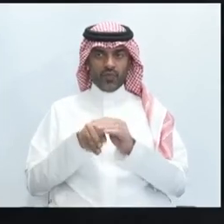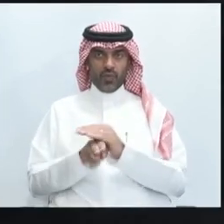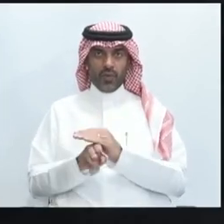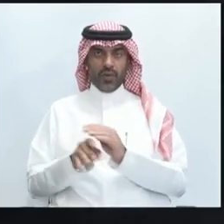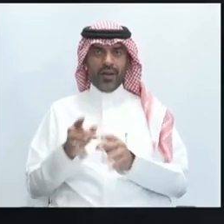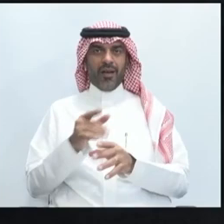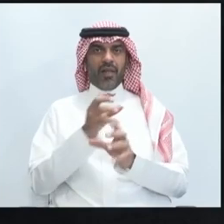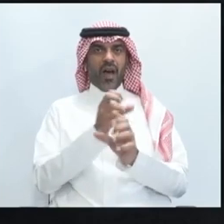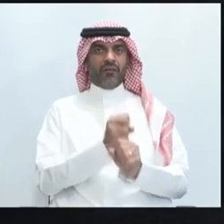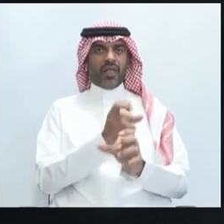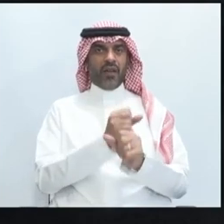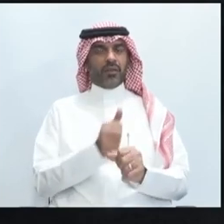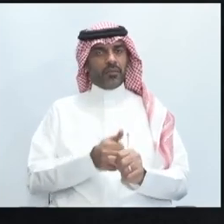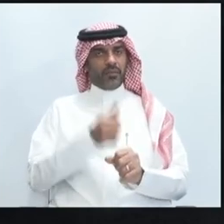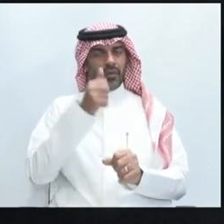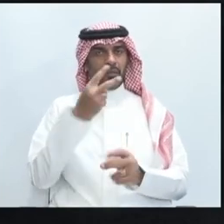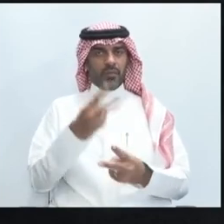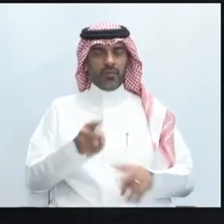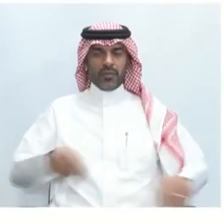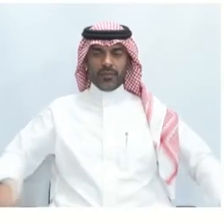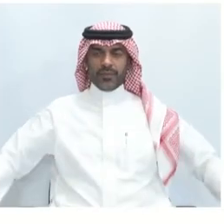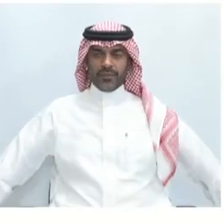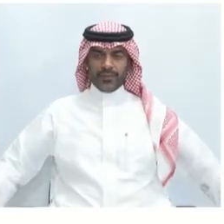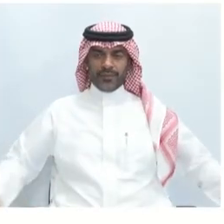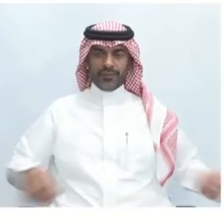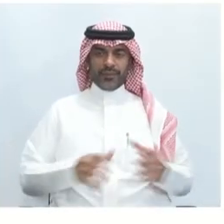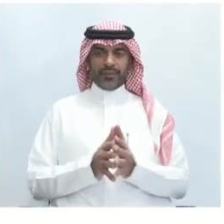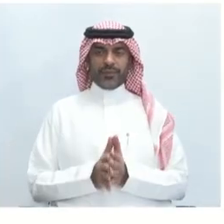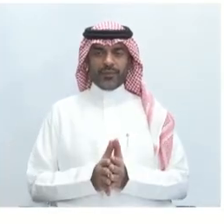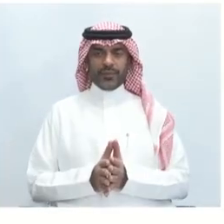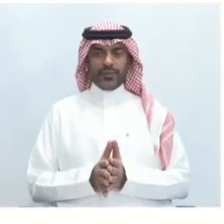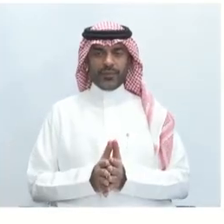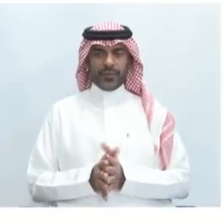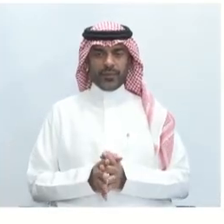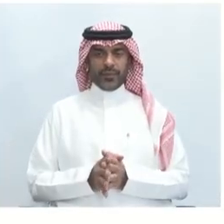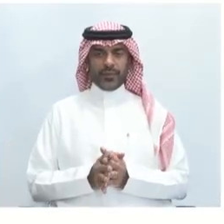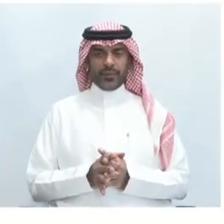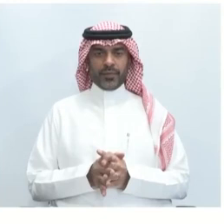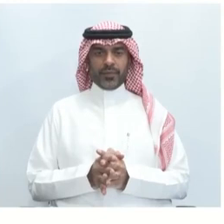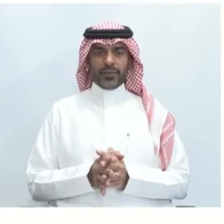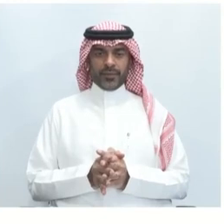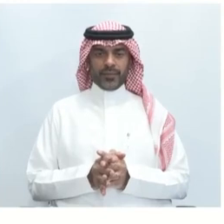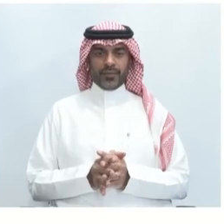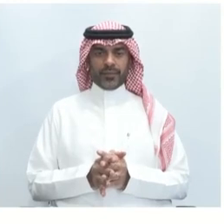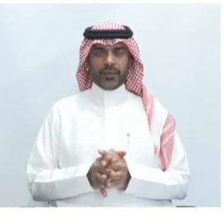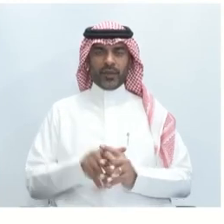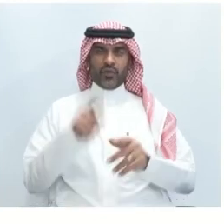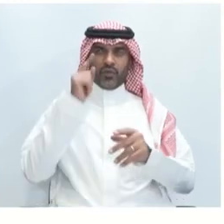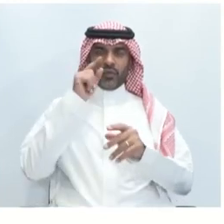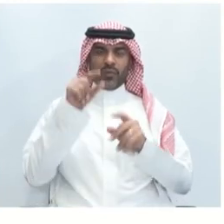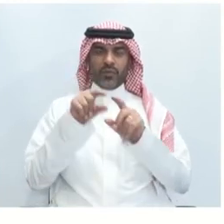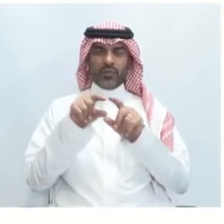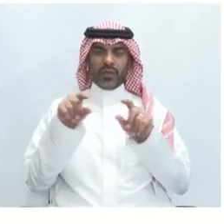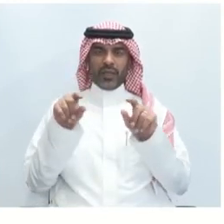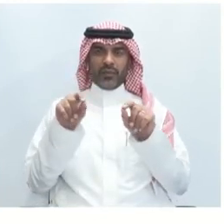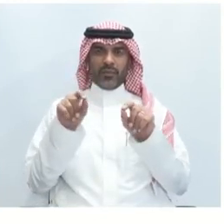المشروع المحفوظ والتعامل معها في وقت لاحق طبعا لتسجيل في الموقع من ايقونه المستخدم